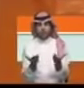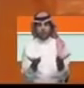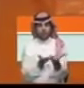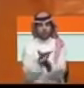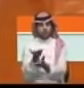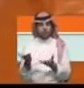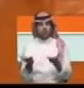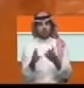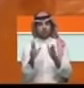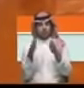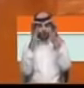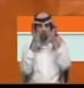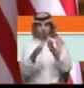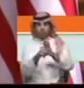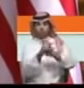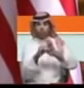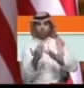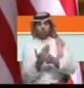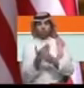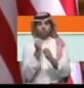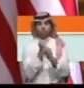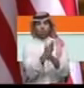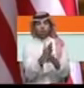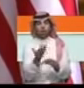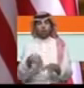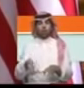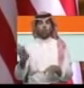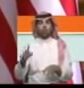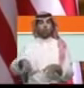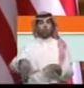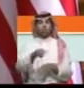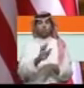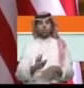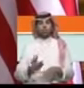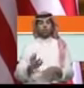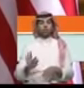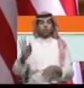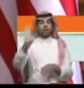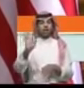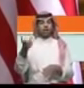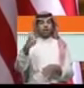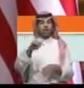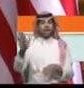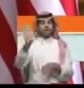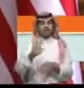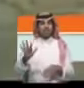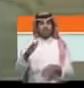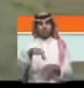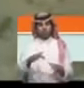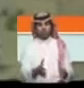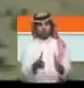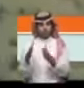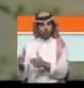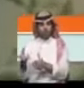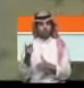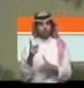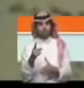بومبيو ستركز على الاستقرار والحرية والأمن في الشرق الأوسط، كما تتضمن القمة عنصرا مهما